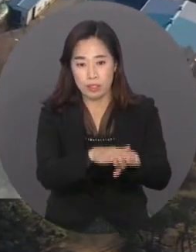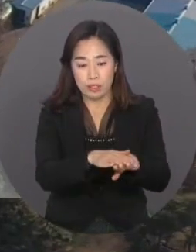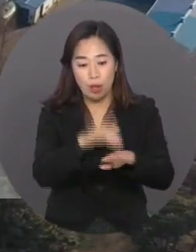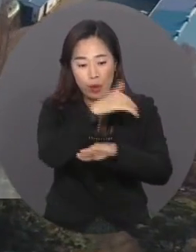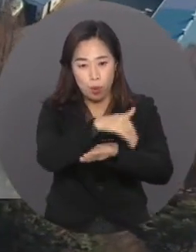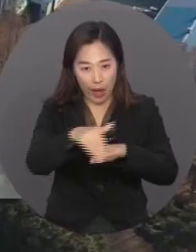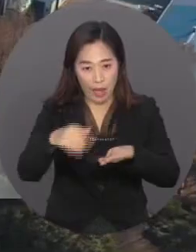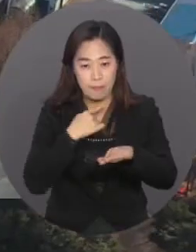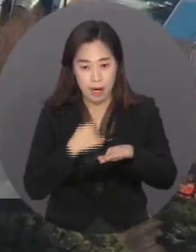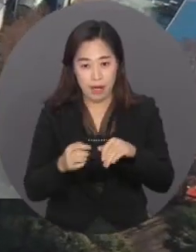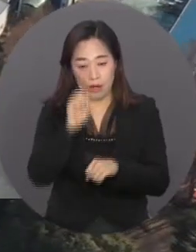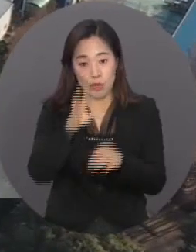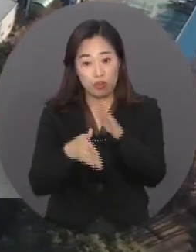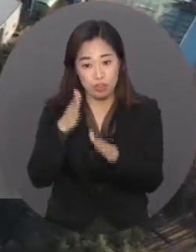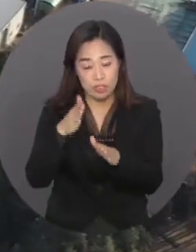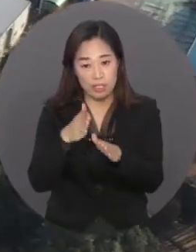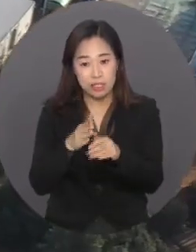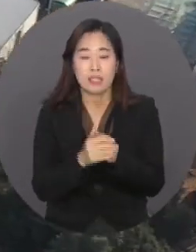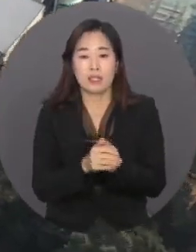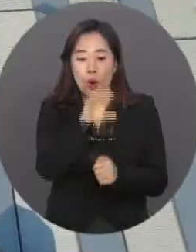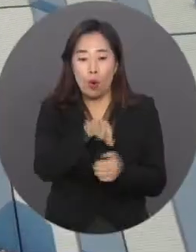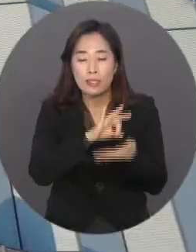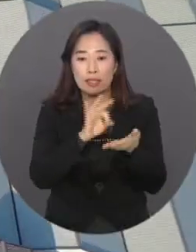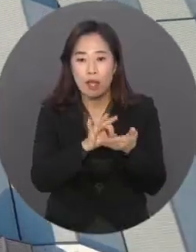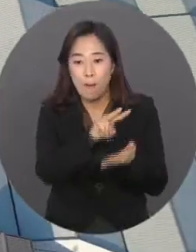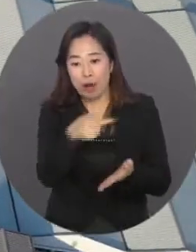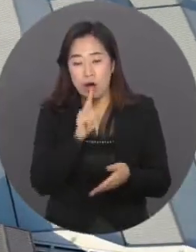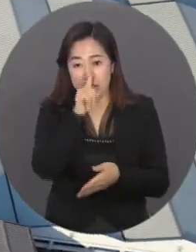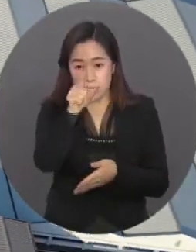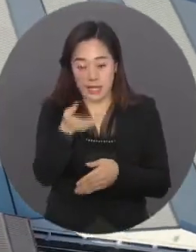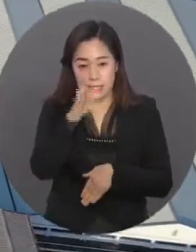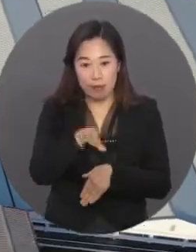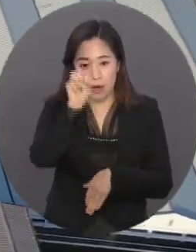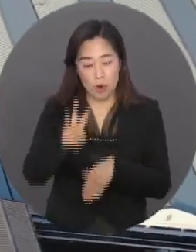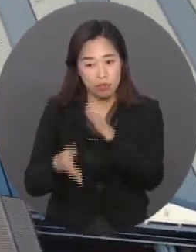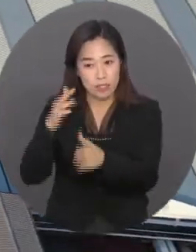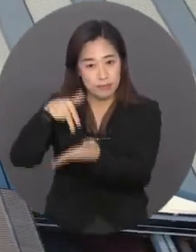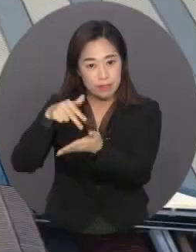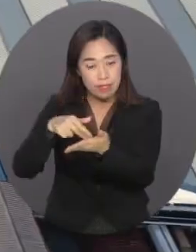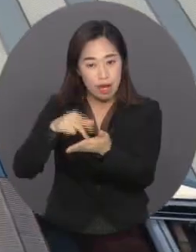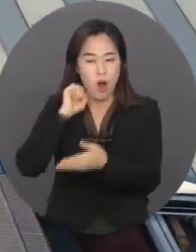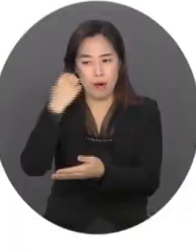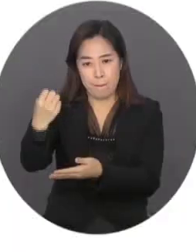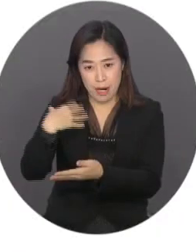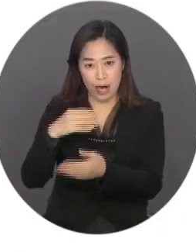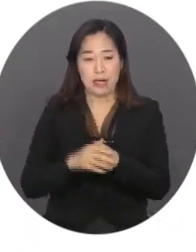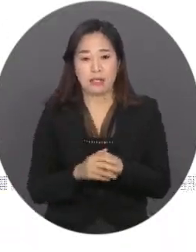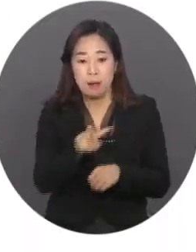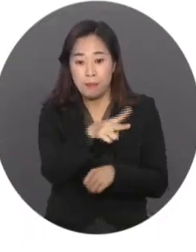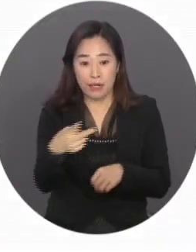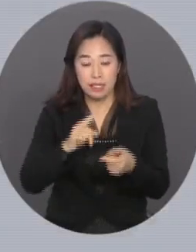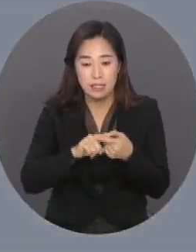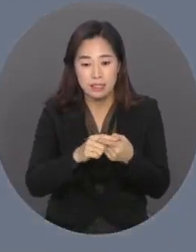세웠습니다. 광주시에 부지 용도 변경을 요청했지만 현재로서는 어렵다는 답변만 들었습니다. 용도 변경을